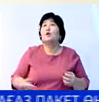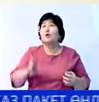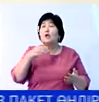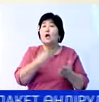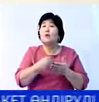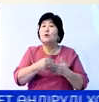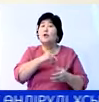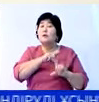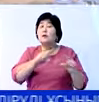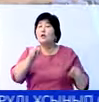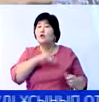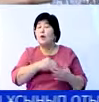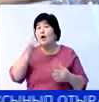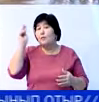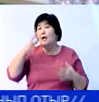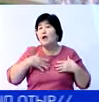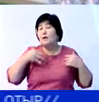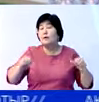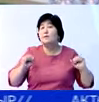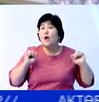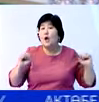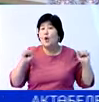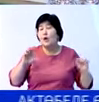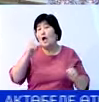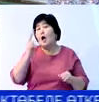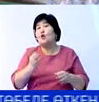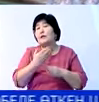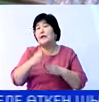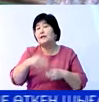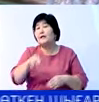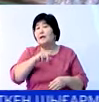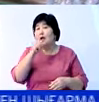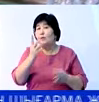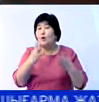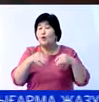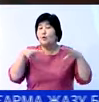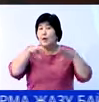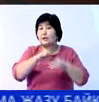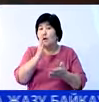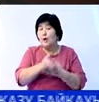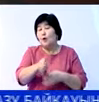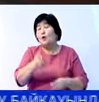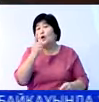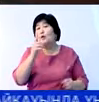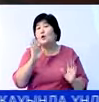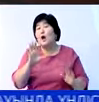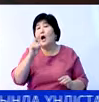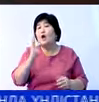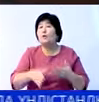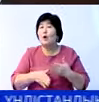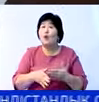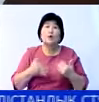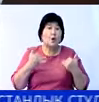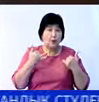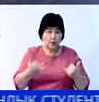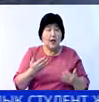бюджеттік мекемелерде жұмыс істейтін білім, денсаулық, спорт, әлеуметтік сала қызметкерлері бір отбасында болса, олардың біреуіне ғана әлеуметтік қолдау